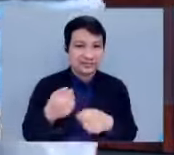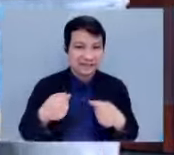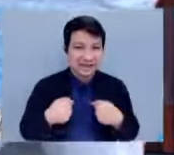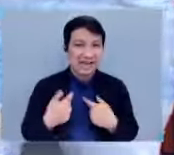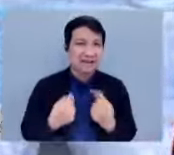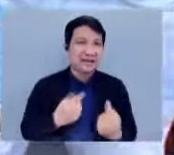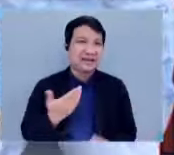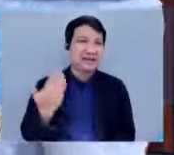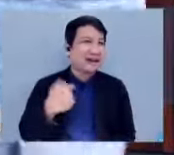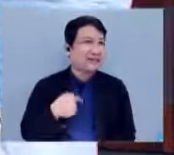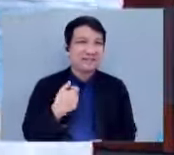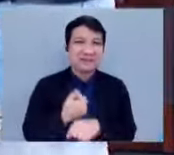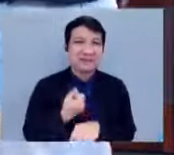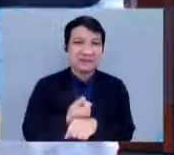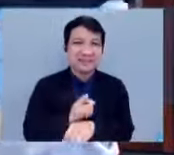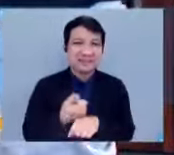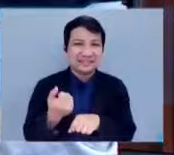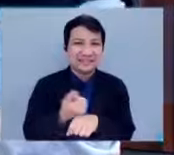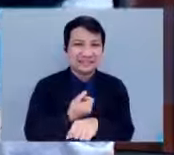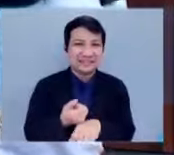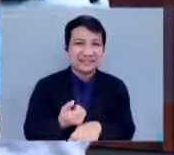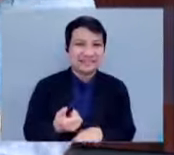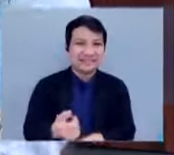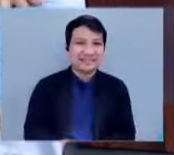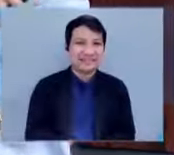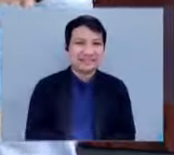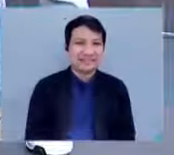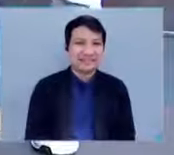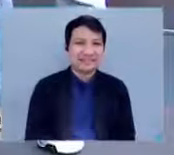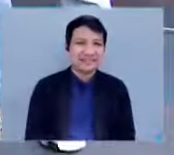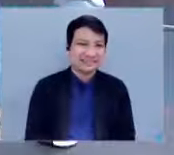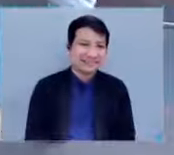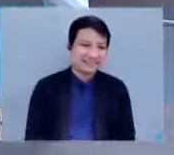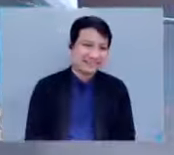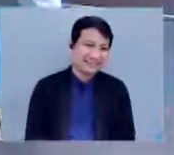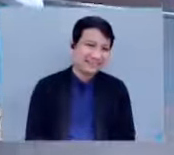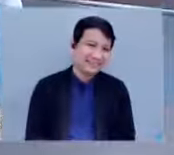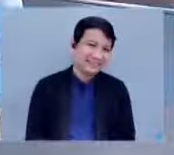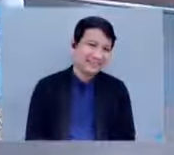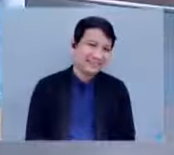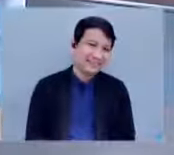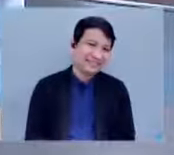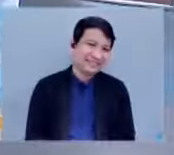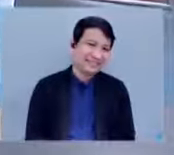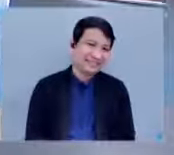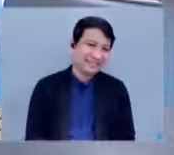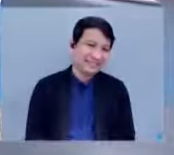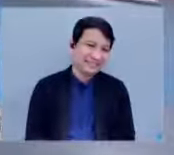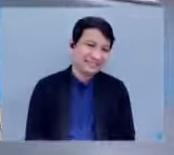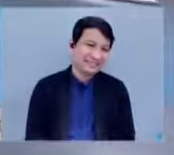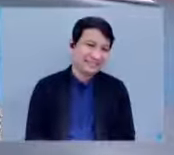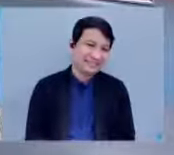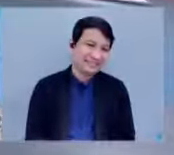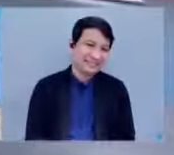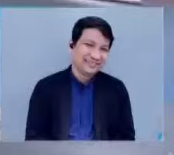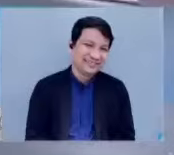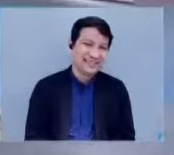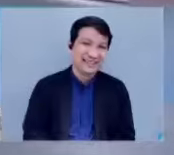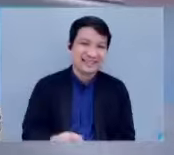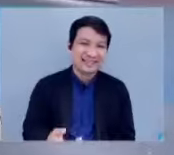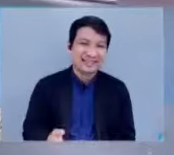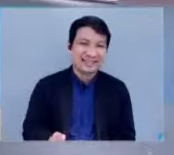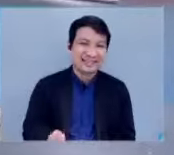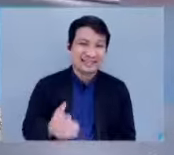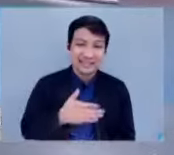eh isa ka pa Isa ka pa e isa ka pa eh talaga sers dito pero it